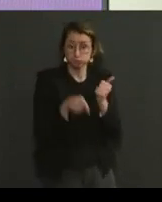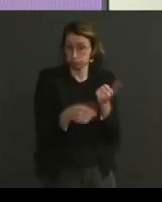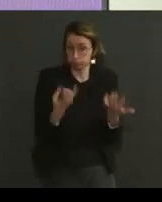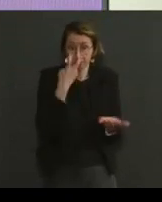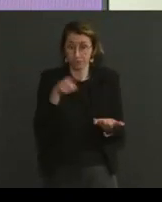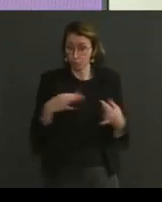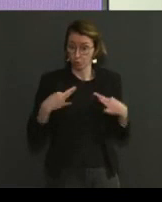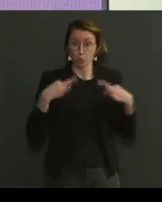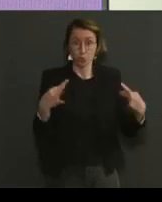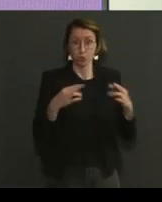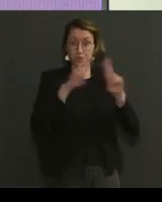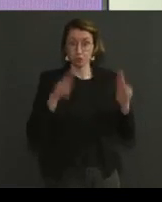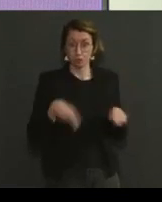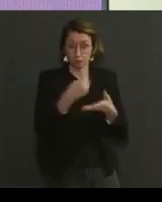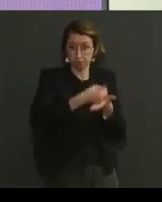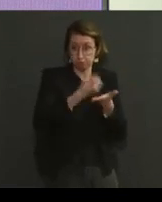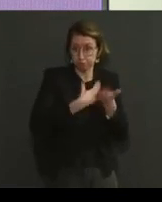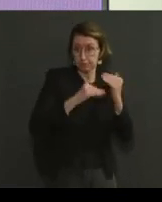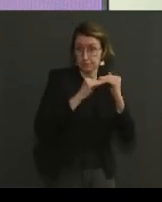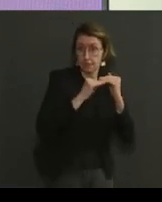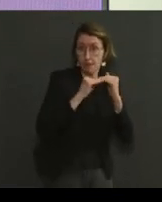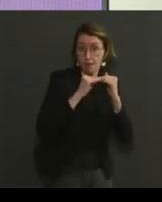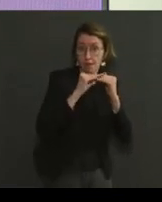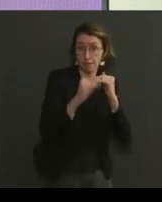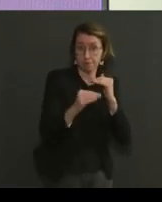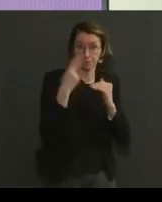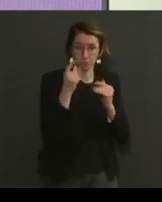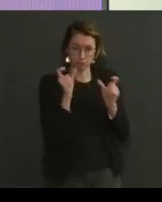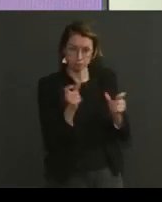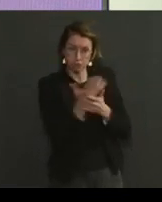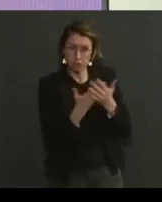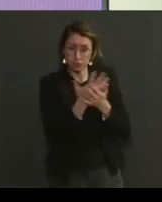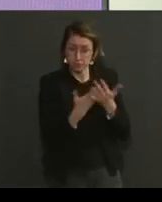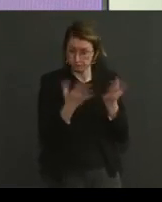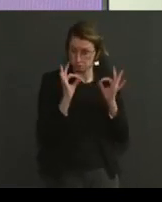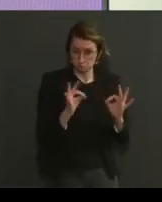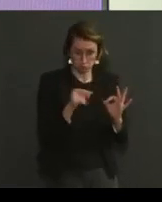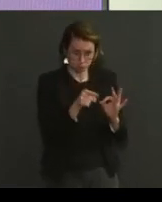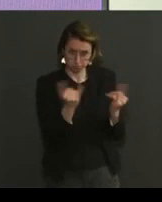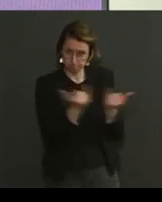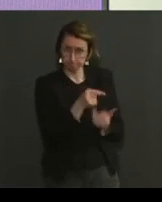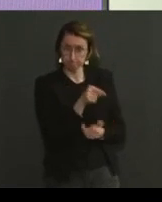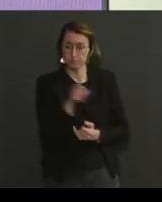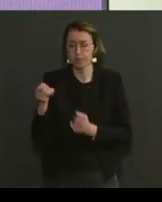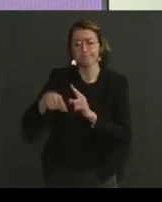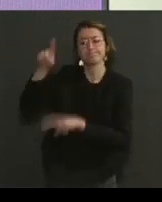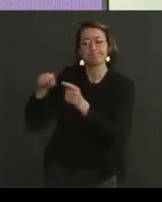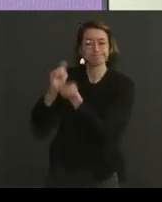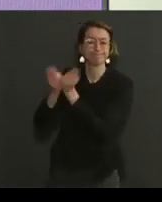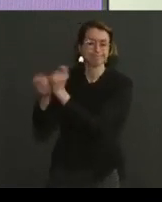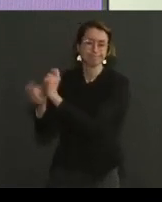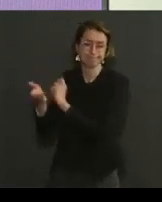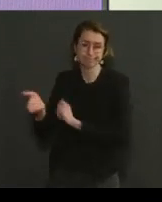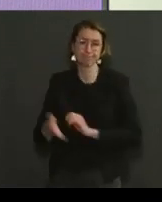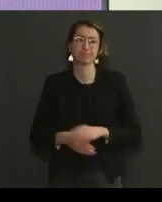changé et ça permet d'avoir un suivi continu à ce point-là. Ça permet aussi d'être indépendant de